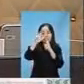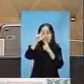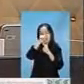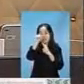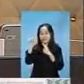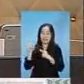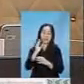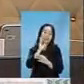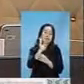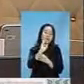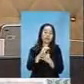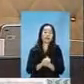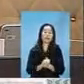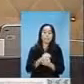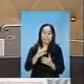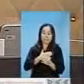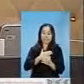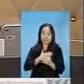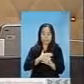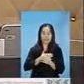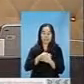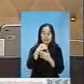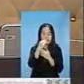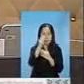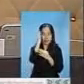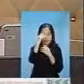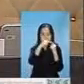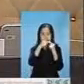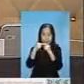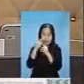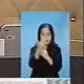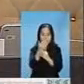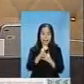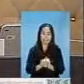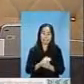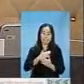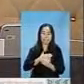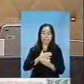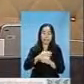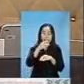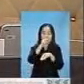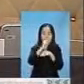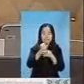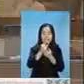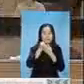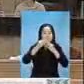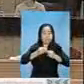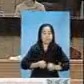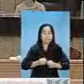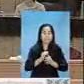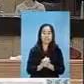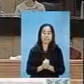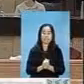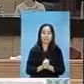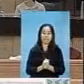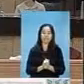กิดขึ้นท่านนัทวุฒิท่านรับผิดชอบอยู่แล้วถูกไหมครับเชิญท่านอภิปรายต่อครับ ท่านประธานขอบคุณที่ท่านประธานกรุณาวินิจฉัยครับผ